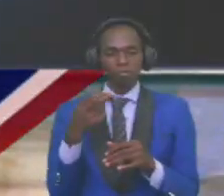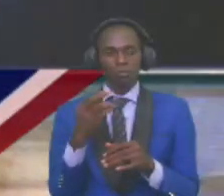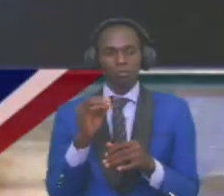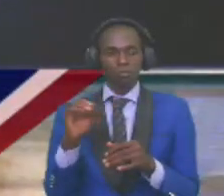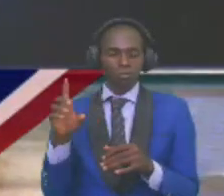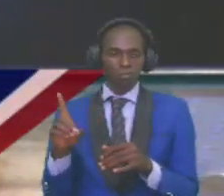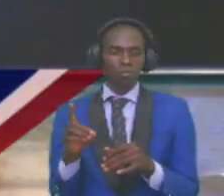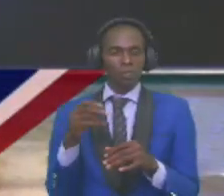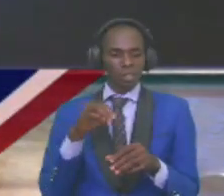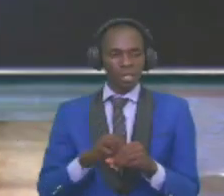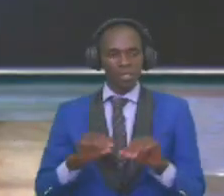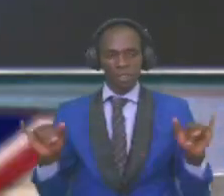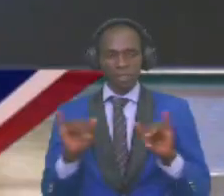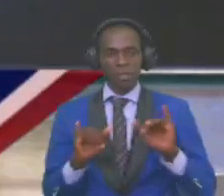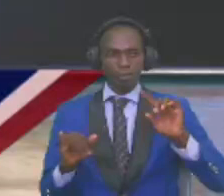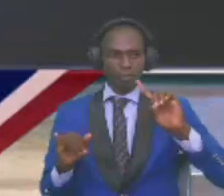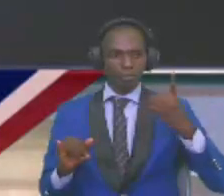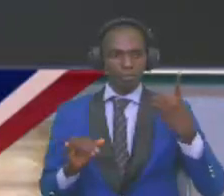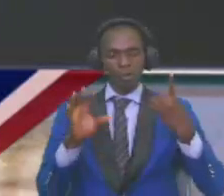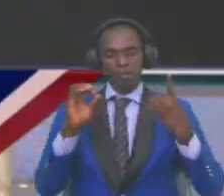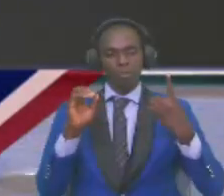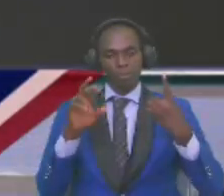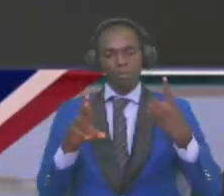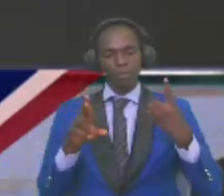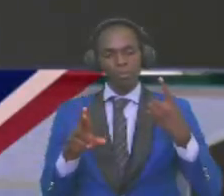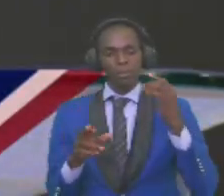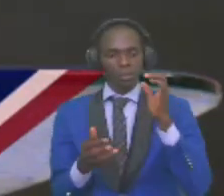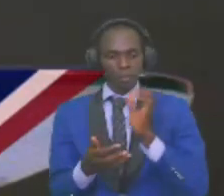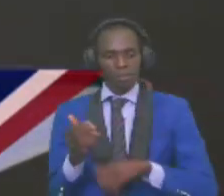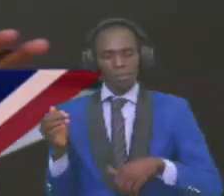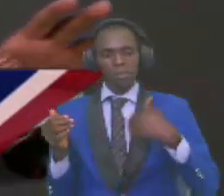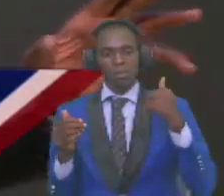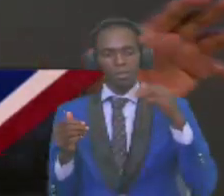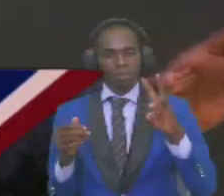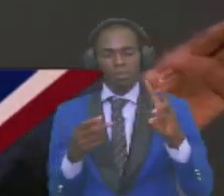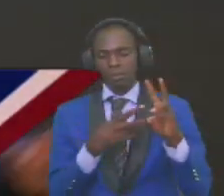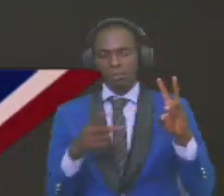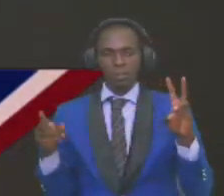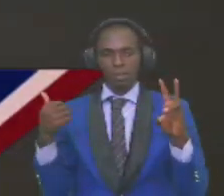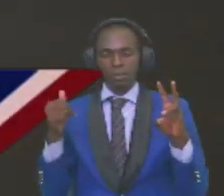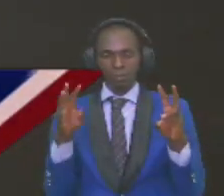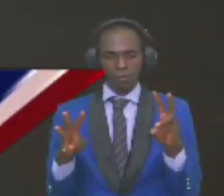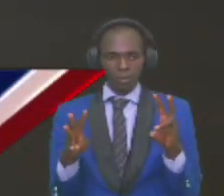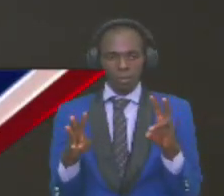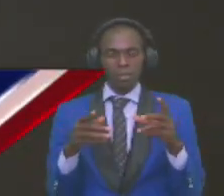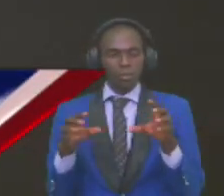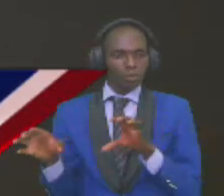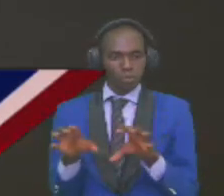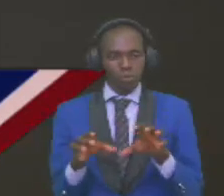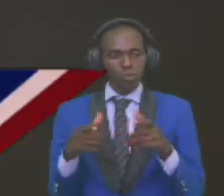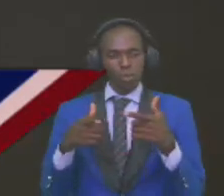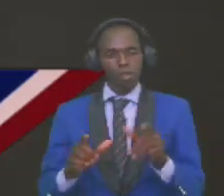retournons en première française verser 14 pour tout ce que vous faites